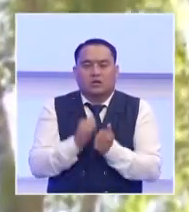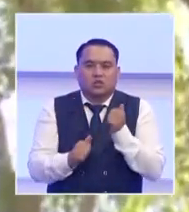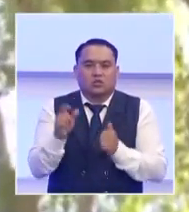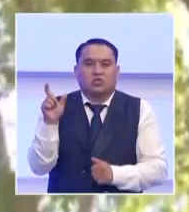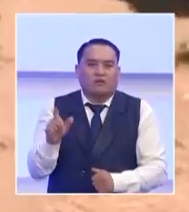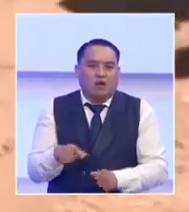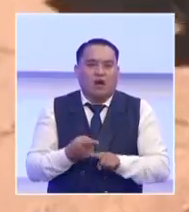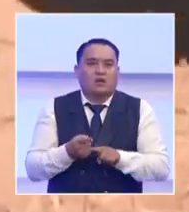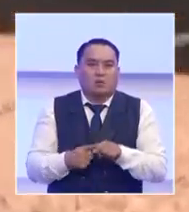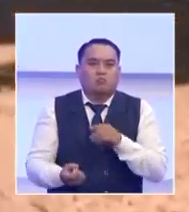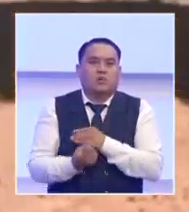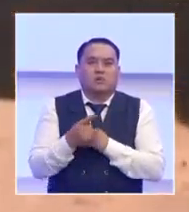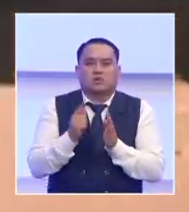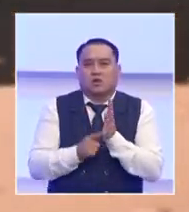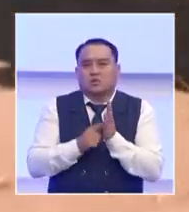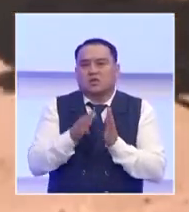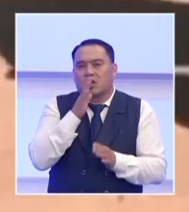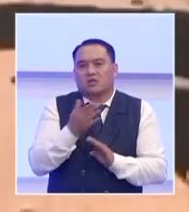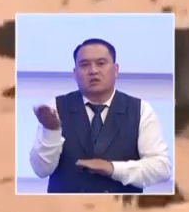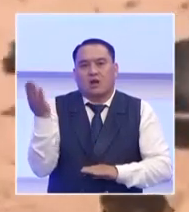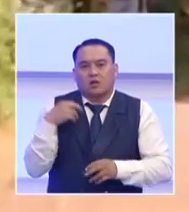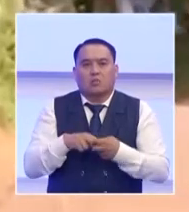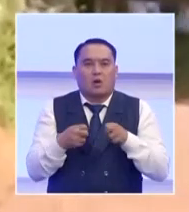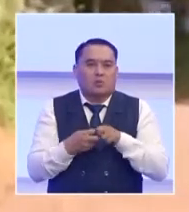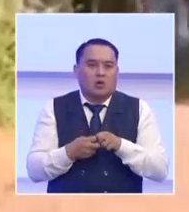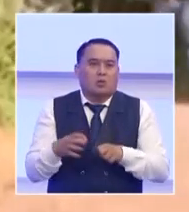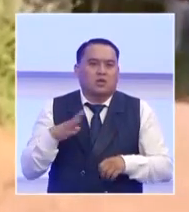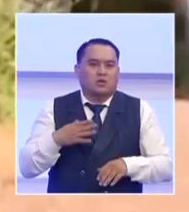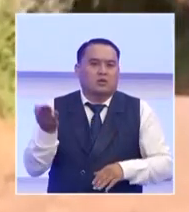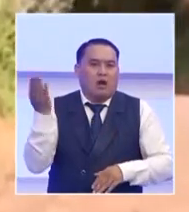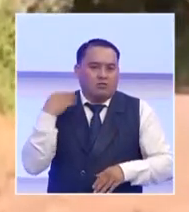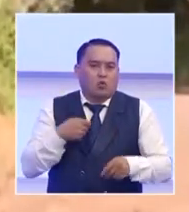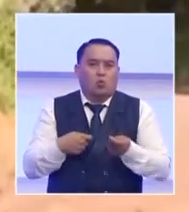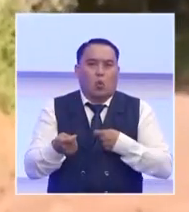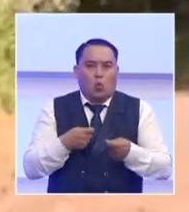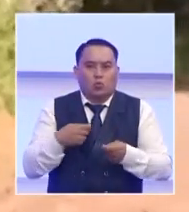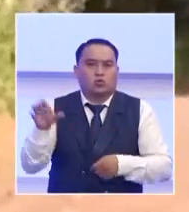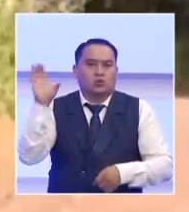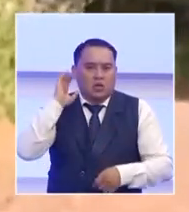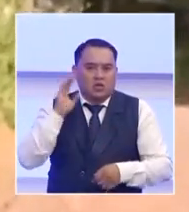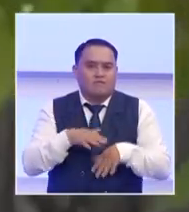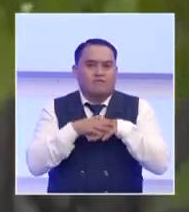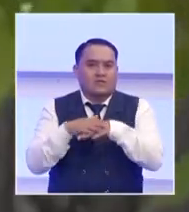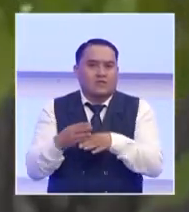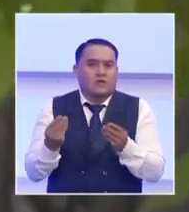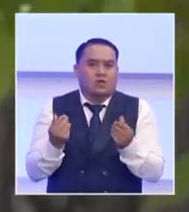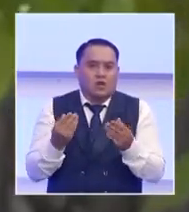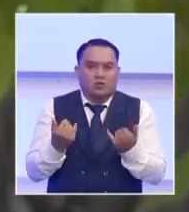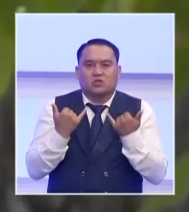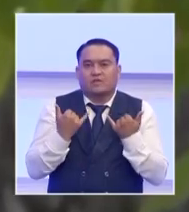так как появились они 70 лет назад проблема поднималась давно правительство услышала выделило деньги на